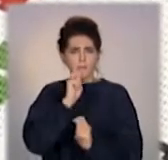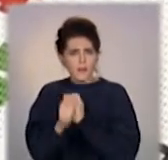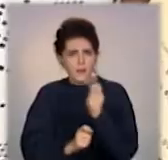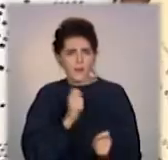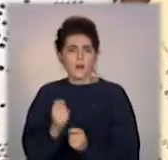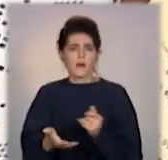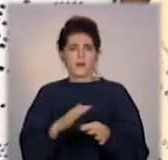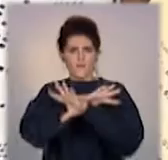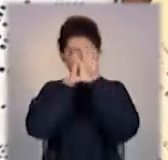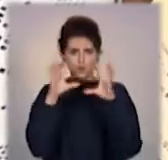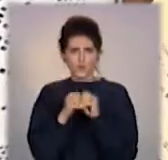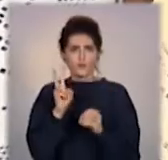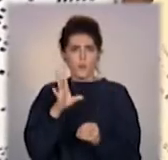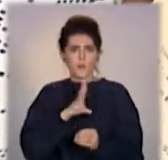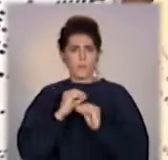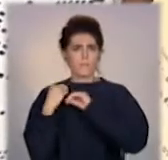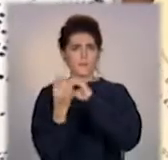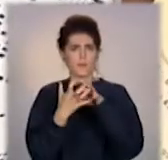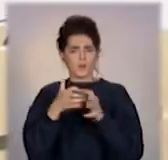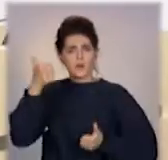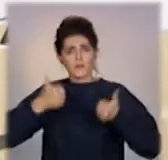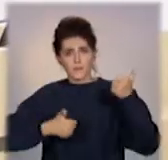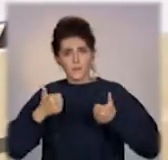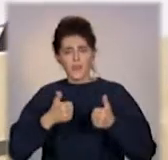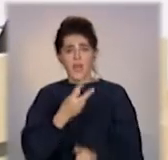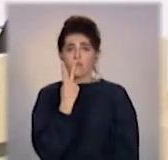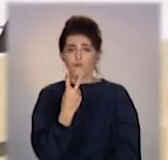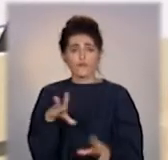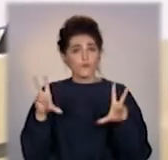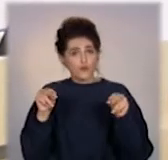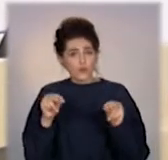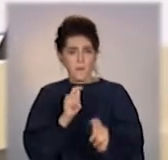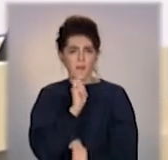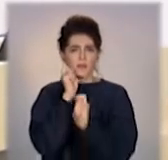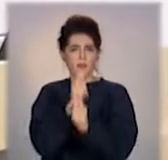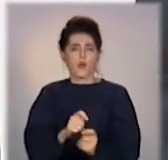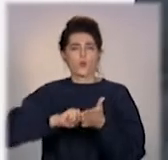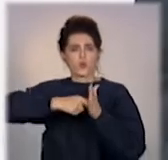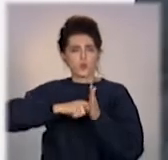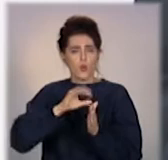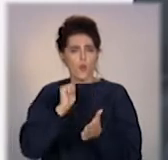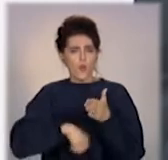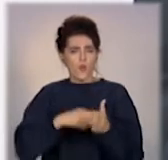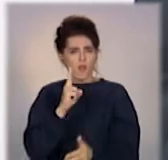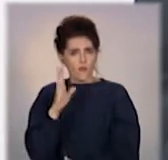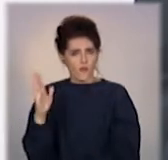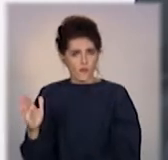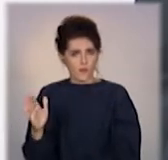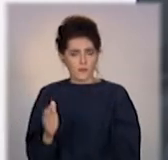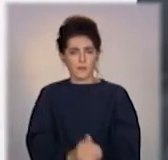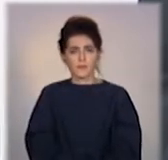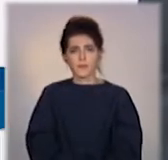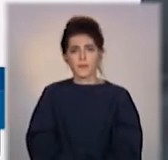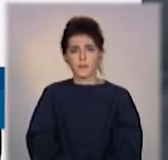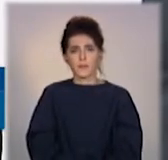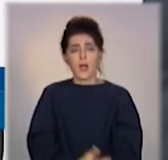вдалі виступи на міжнародних змаганнях. А двом щасливчикам вручили ключі від осель. Ми бачимо